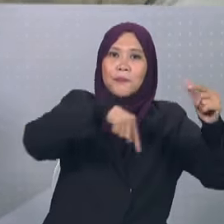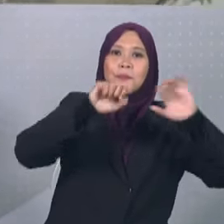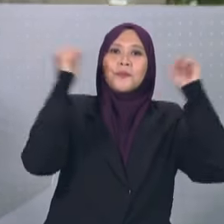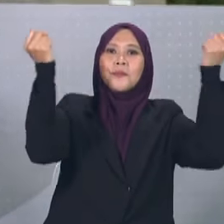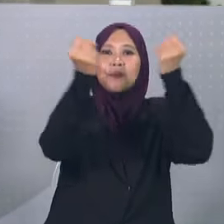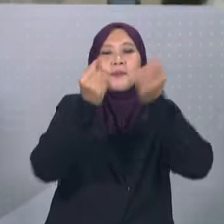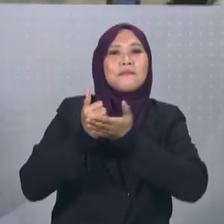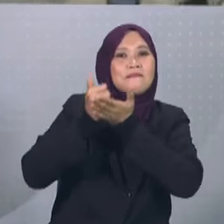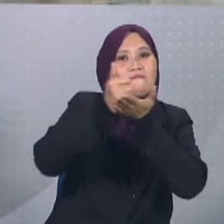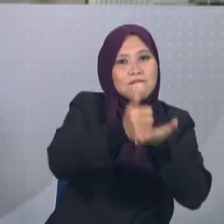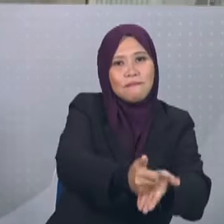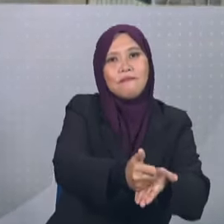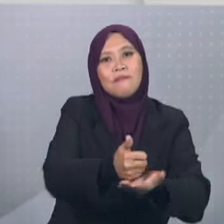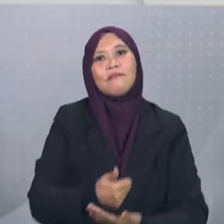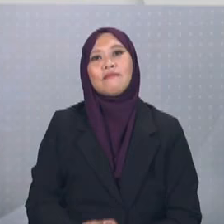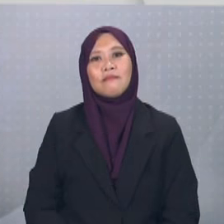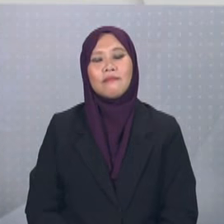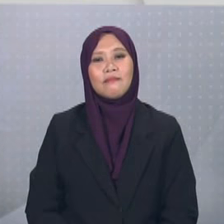pertolongan.